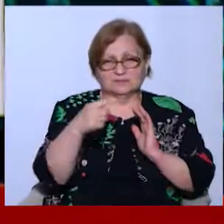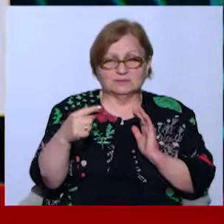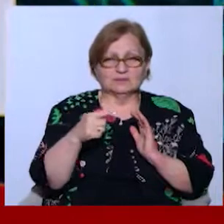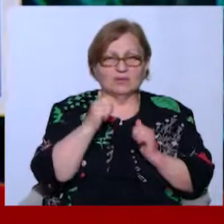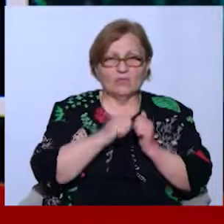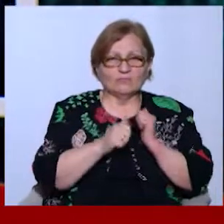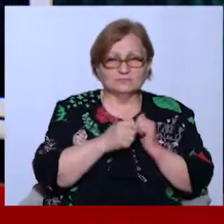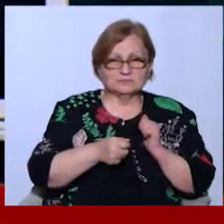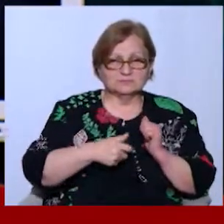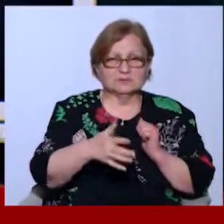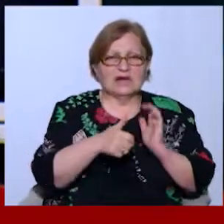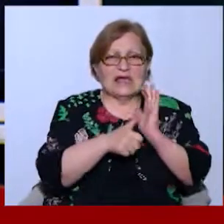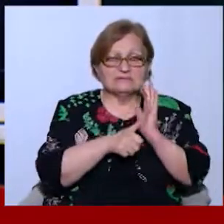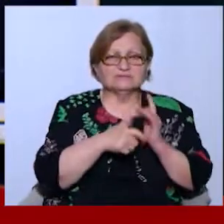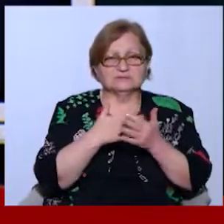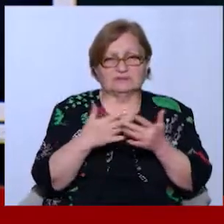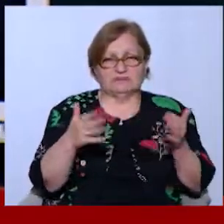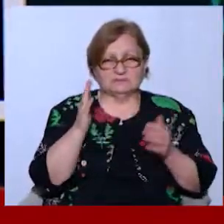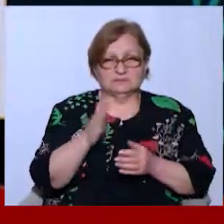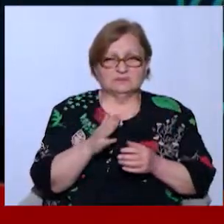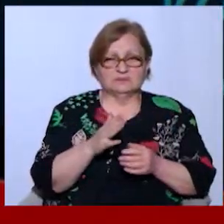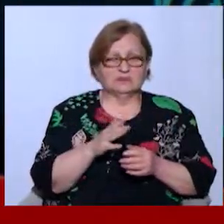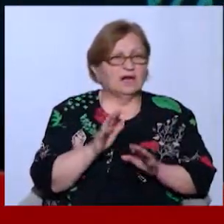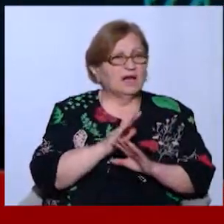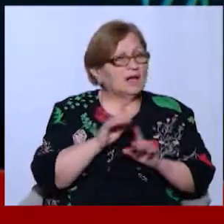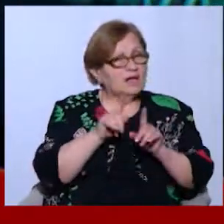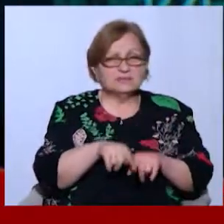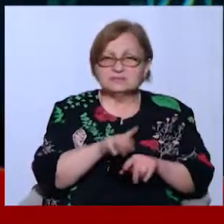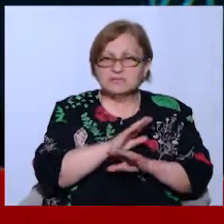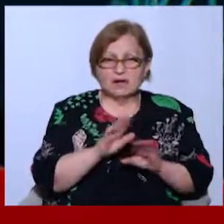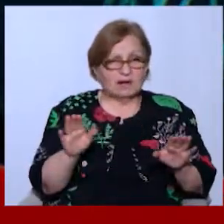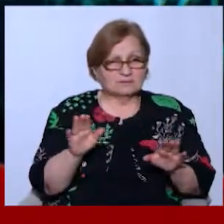გაგორებაში აუცილებლად მოვა 6-ი სხვადასხვა რიცხვი. სიანდულიშე ეს ასე არ არის.